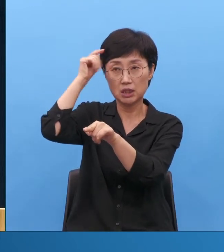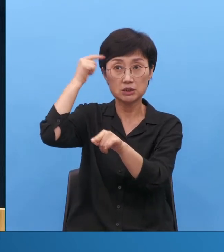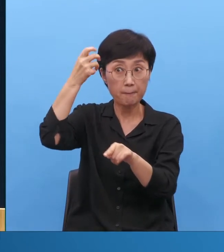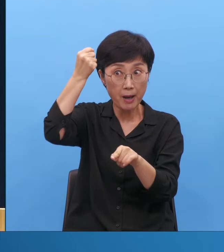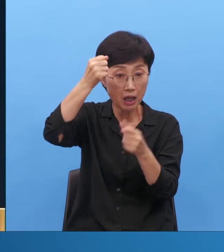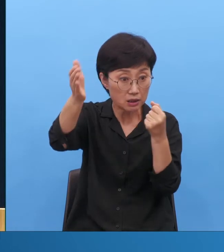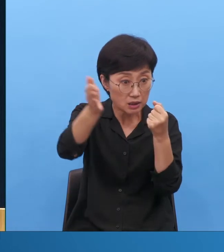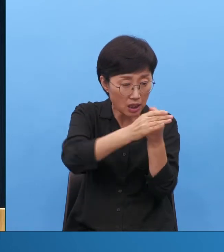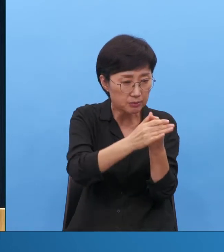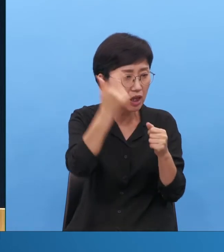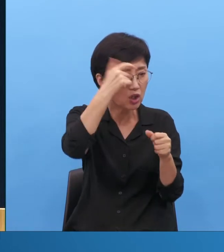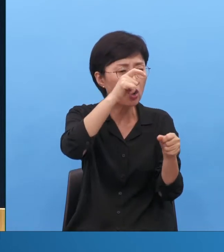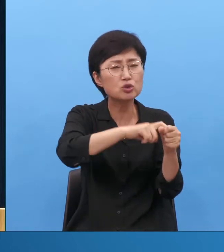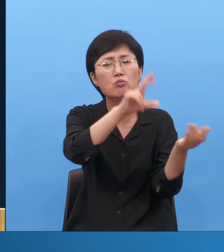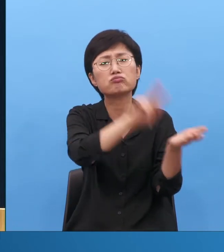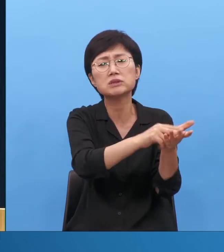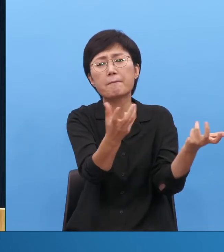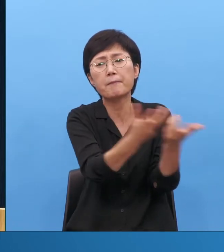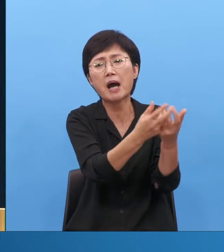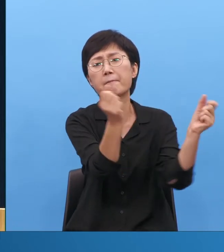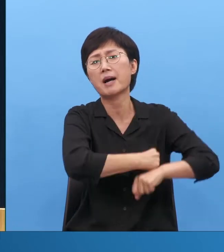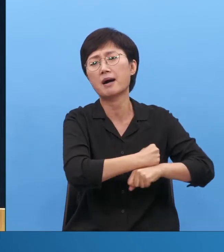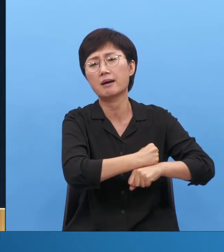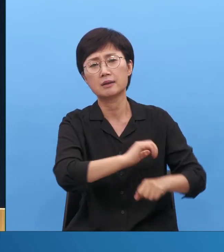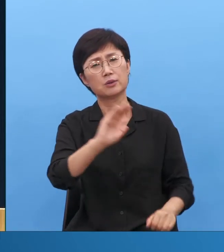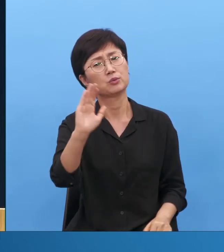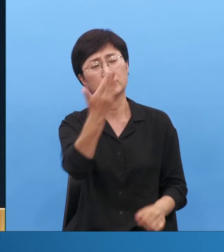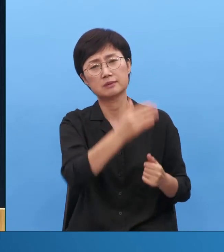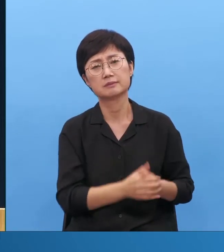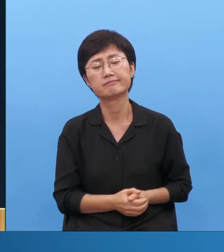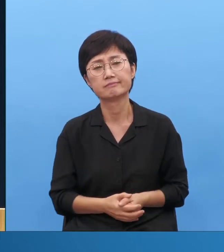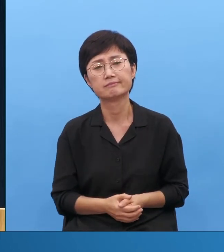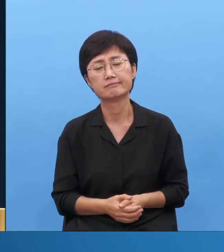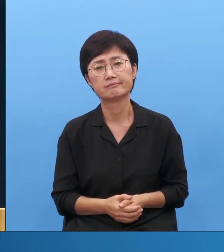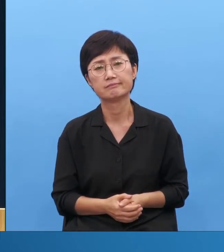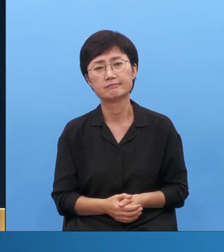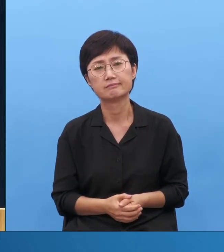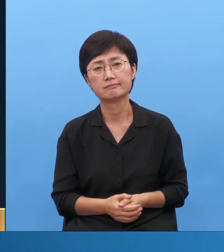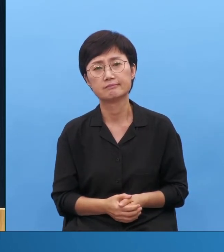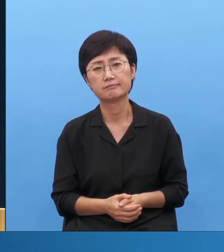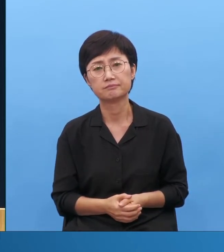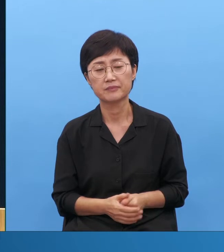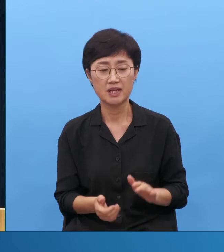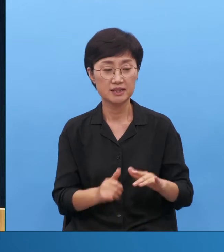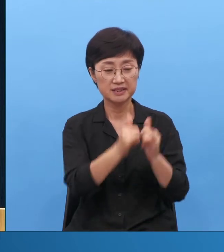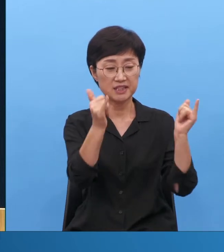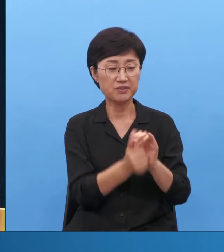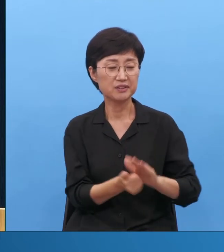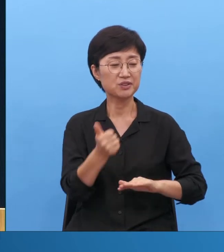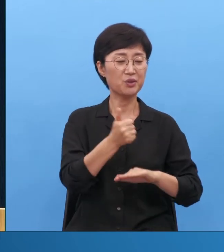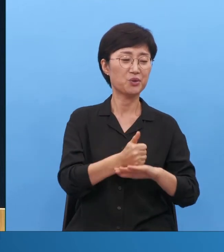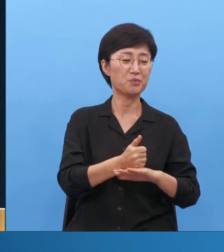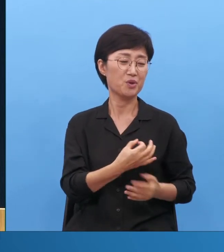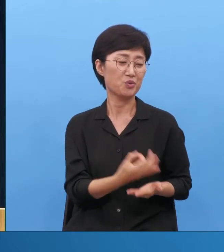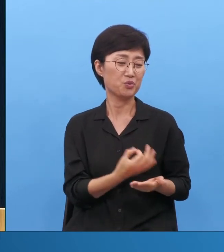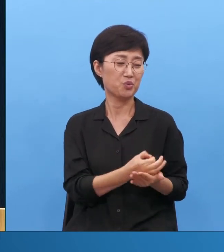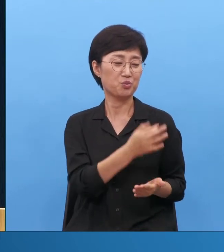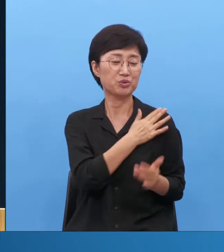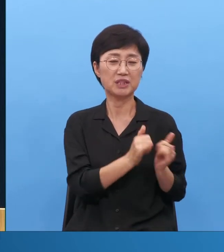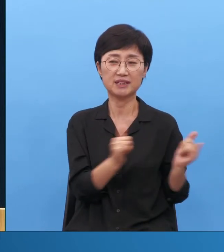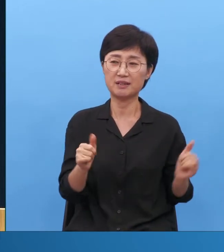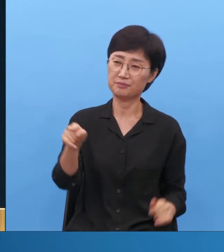are learned even a little bit, they don't believe it, and that's why problems ensue. 조금 성공했다고 생각되는 사람, 돈 좀 버는 사람, 이런 사람들은 여기